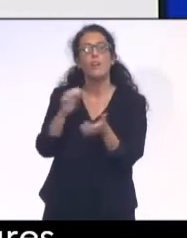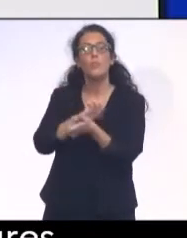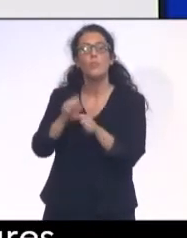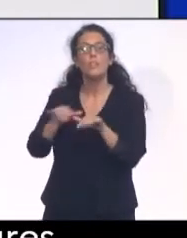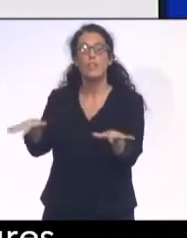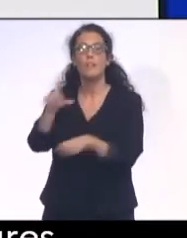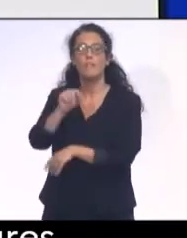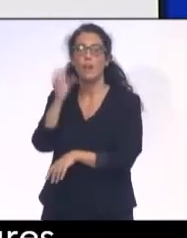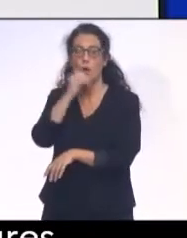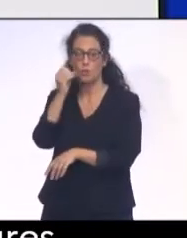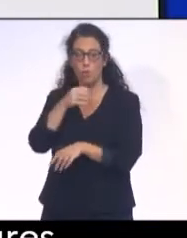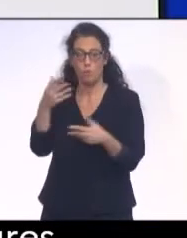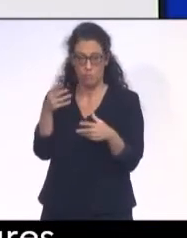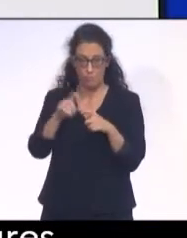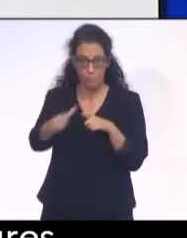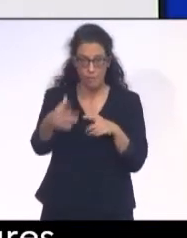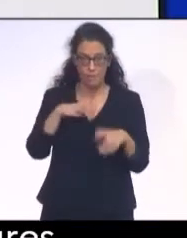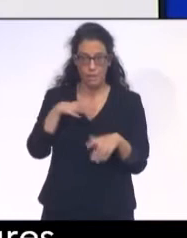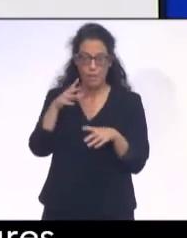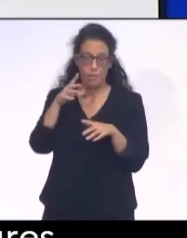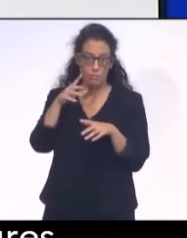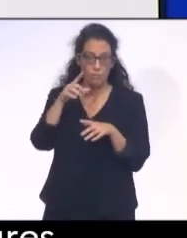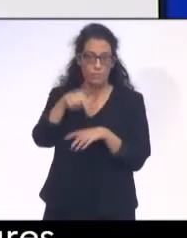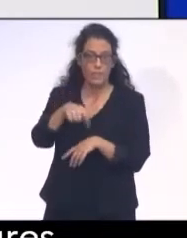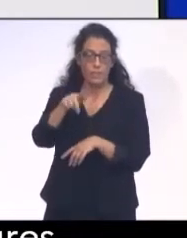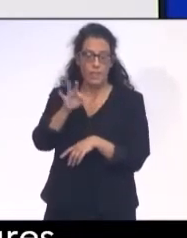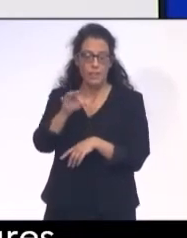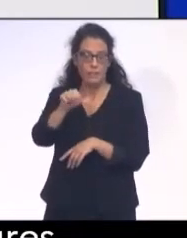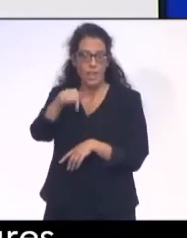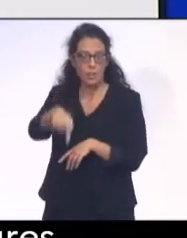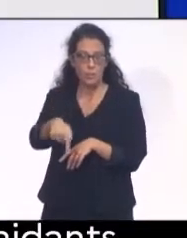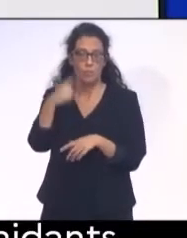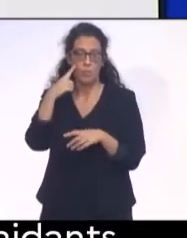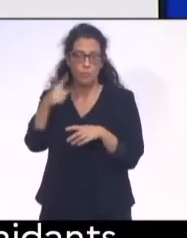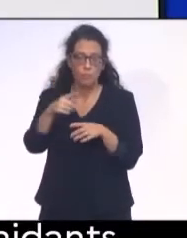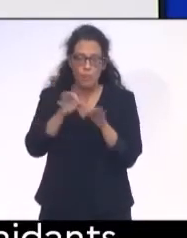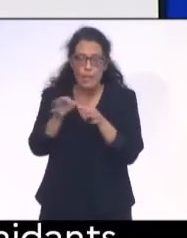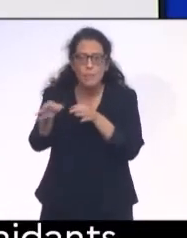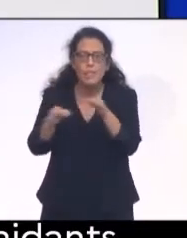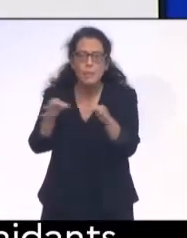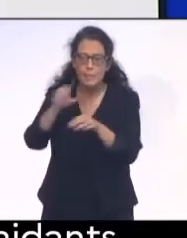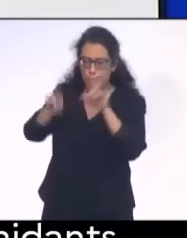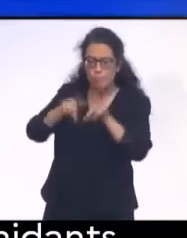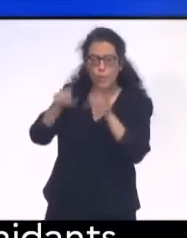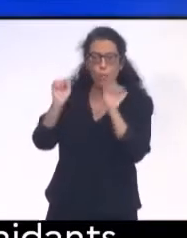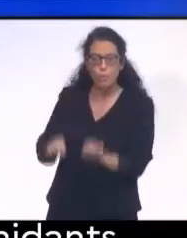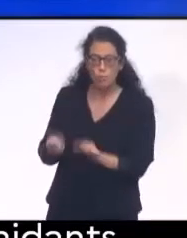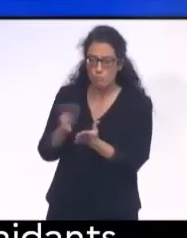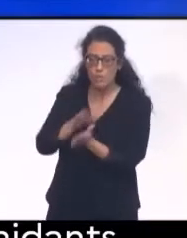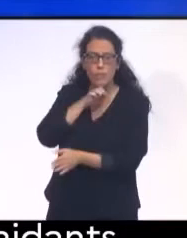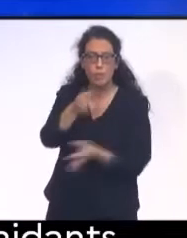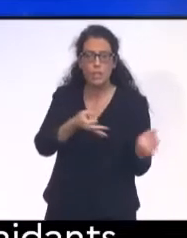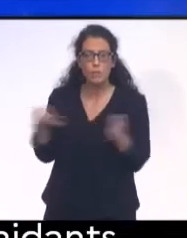aux questions, FAQ, dédiée à la reprise de l'épidémie, remise à jour régulièrement et consultable sur notre